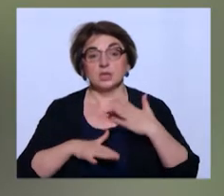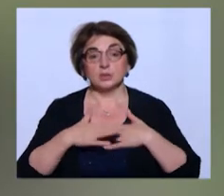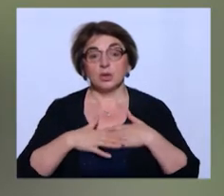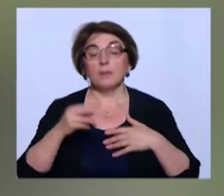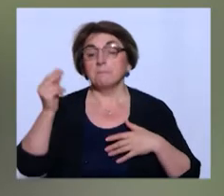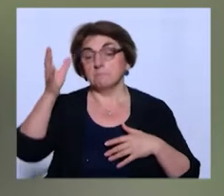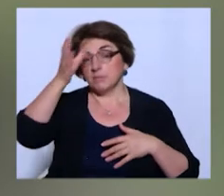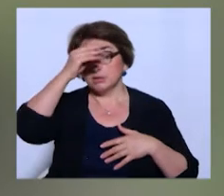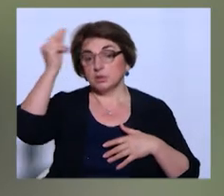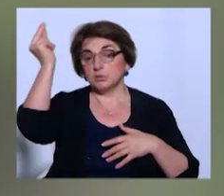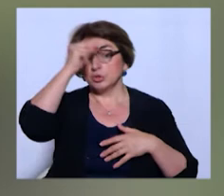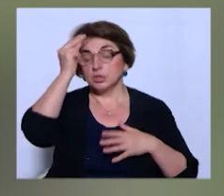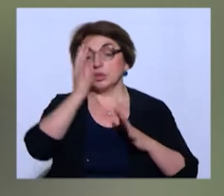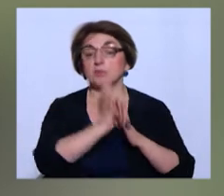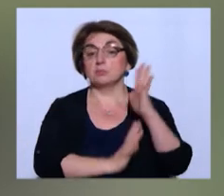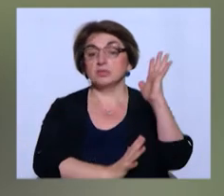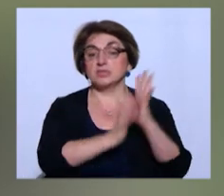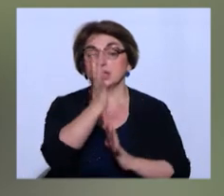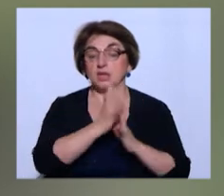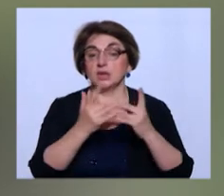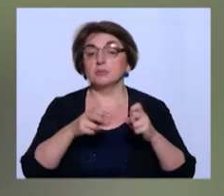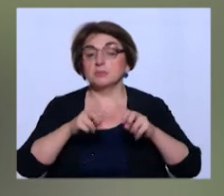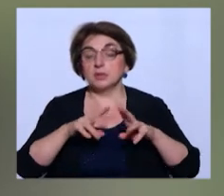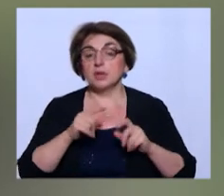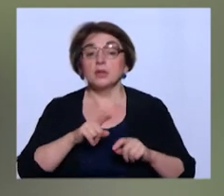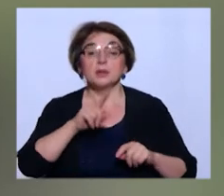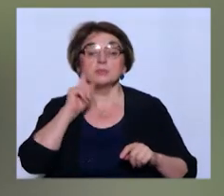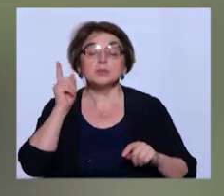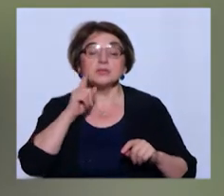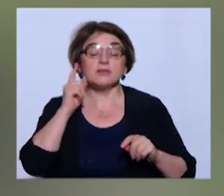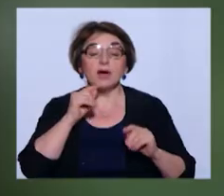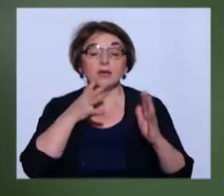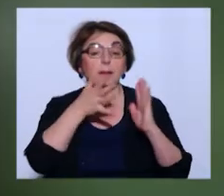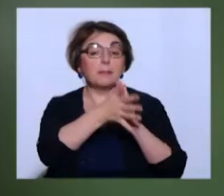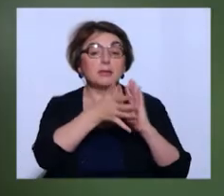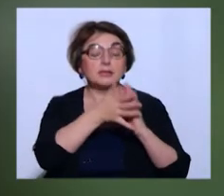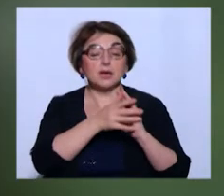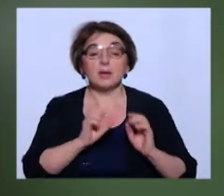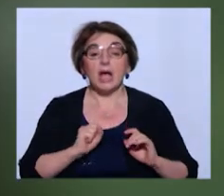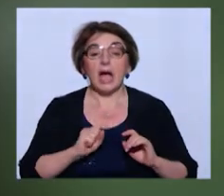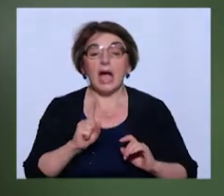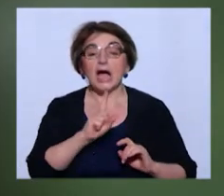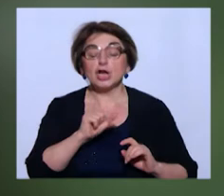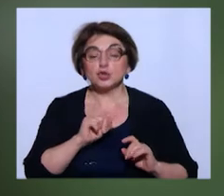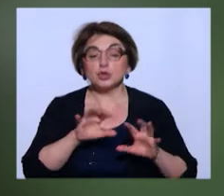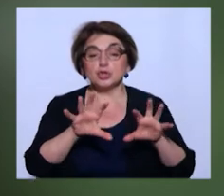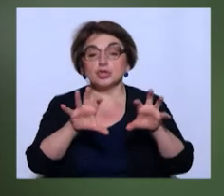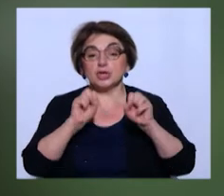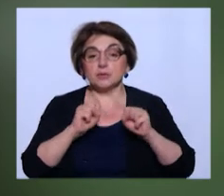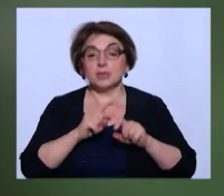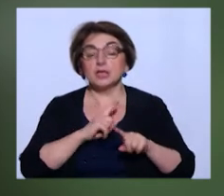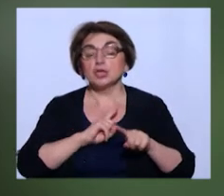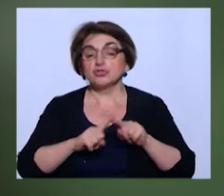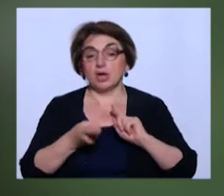მეცნიერებმა მცენარეები, ეს არის ეგრეთ წოდებული მწვანე ფილტრები და აზოტის ოქსიდების შეთვისებისა და სწრაფი